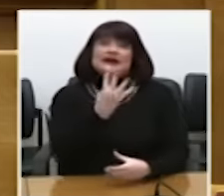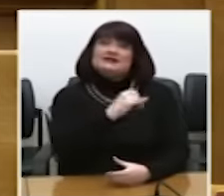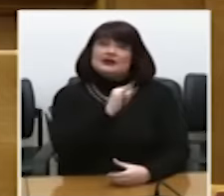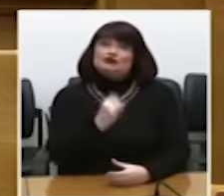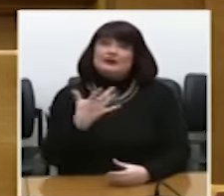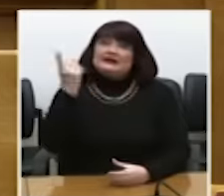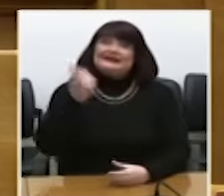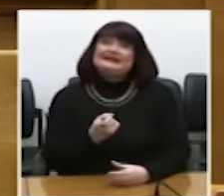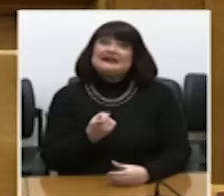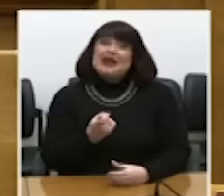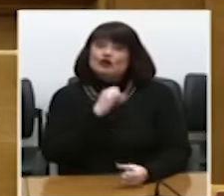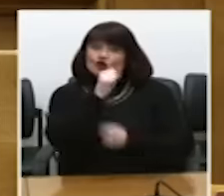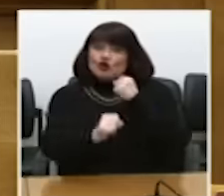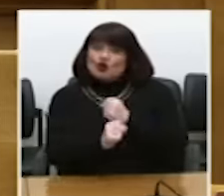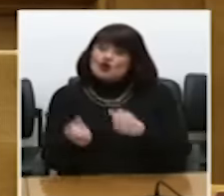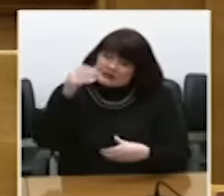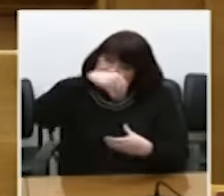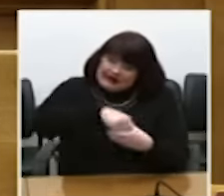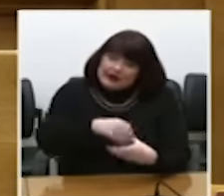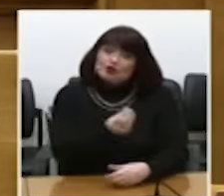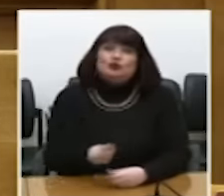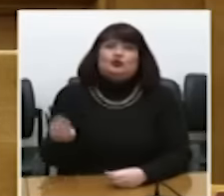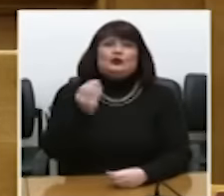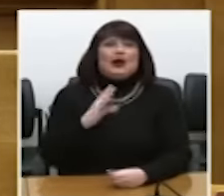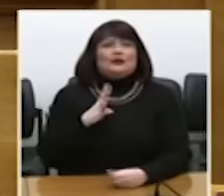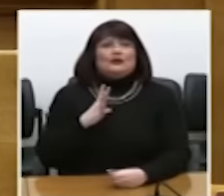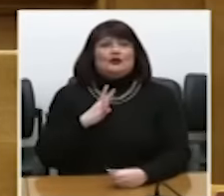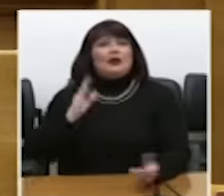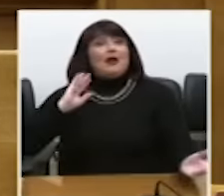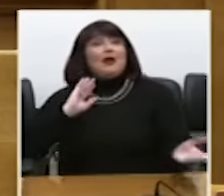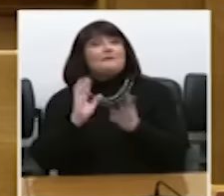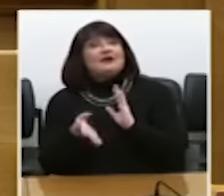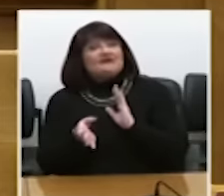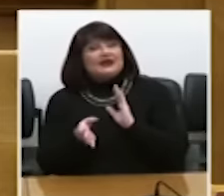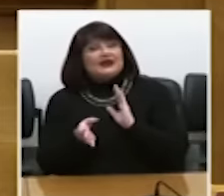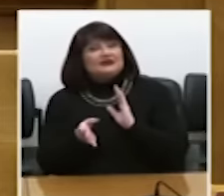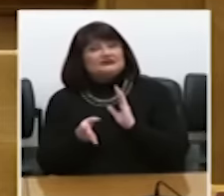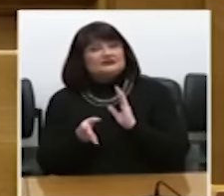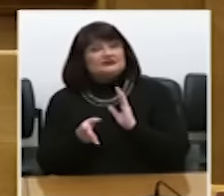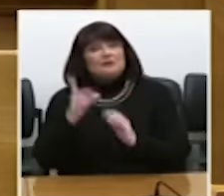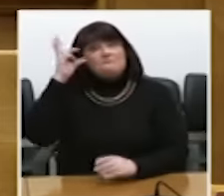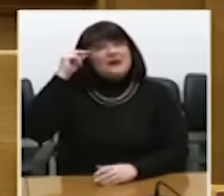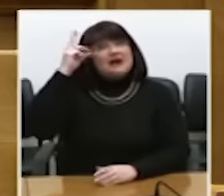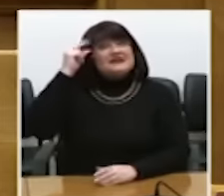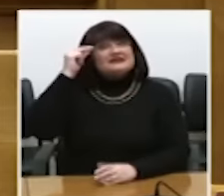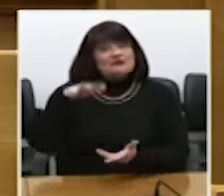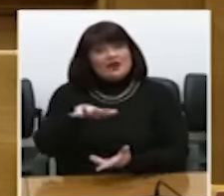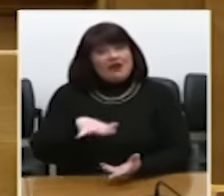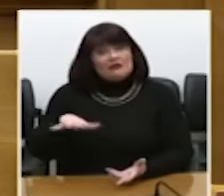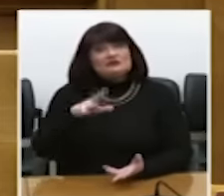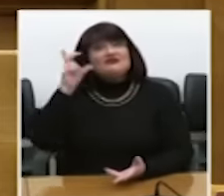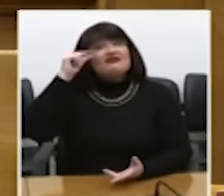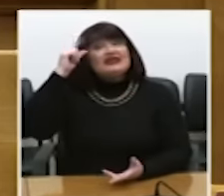4-5% το χρόνο. Ή οι ζωντανές διεργασίες που είναι σε εξέλιξη στα πανεπιστήμια των φοιτητών